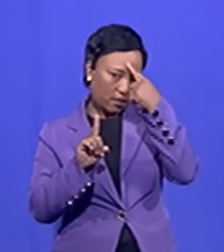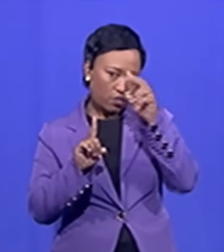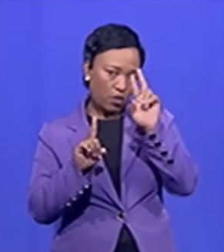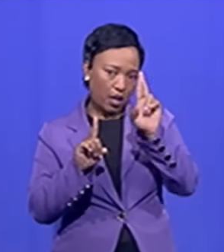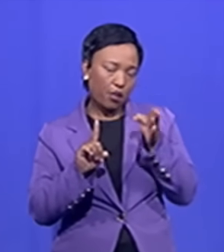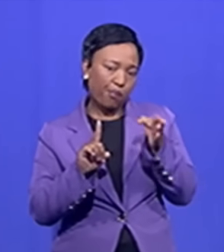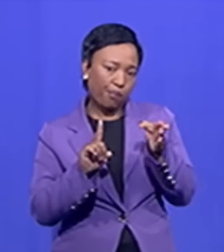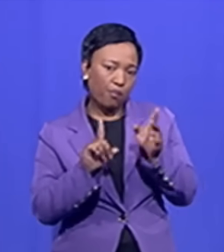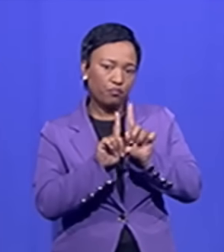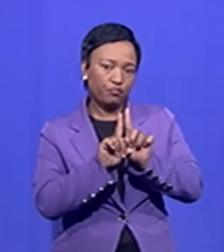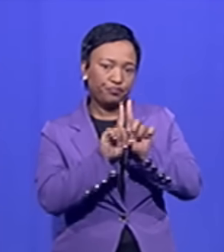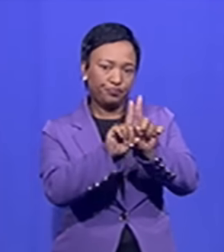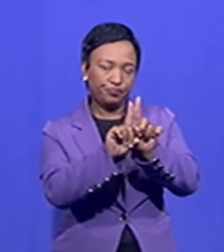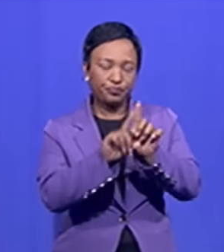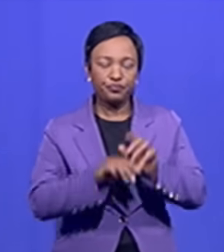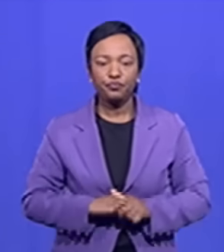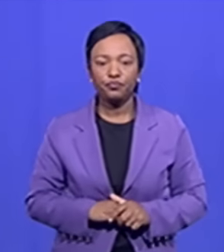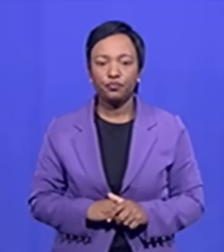Lamola.